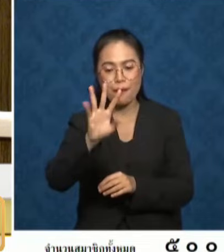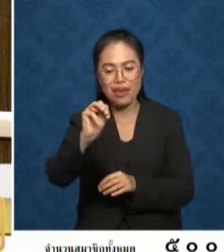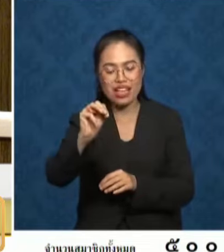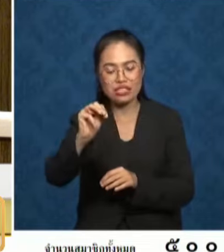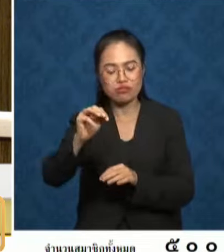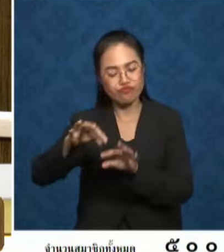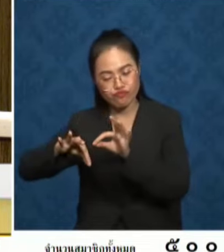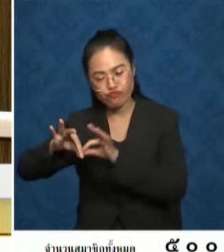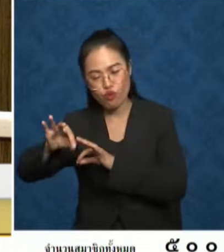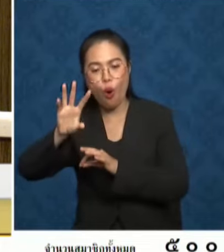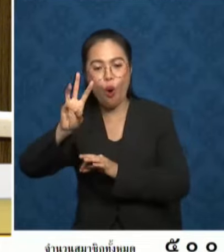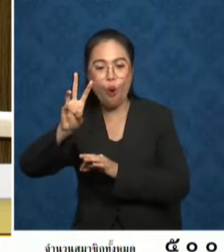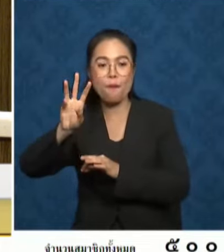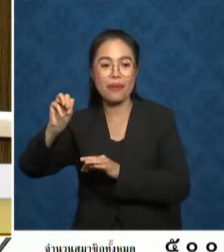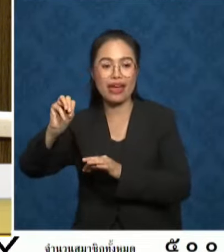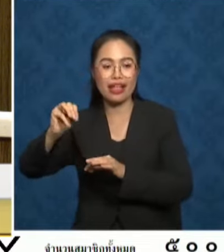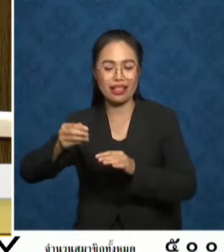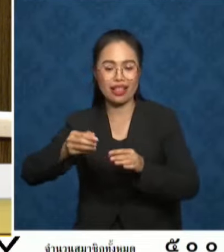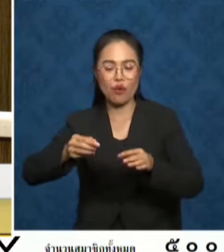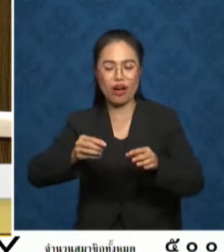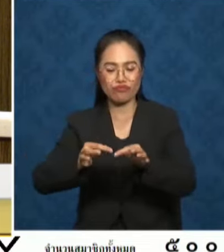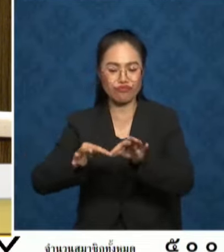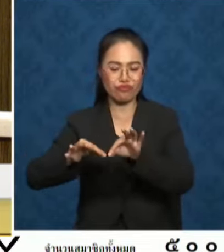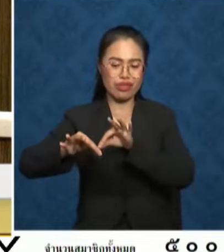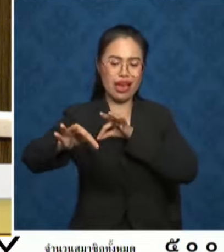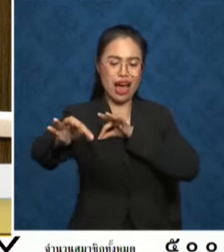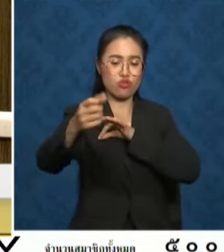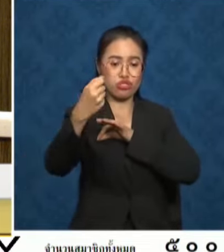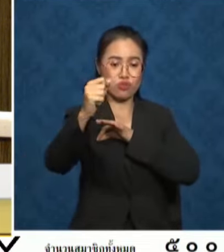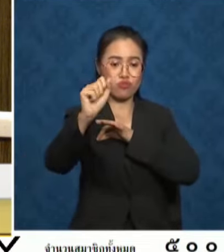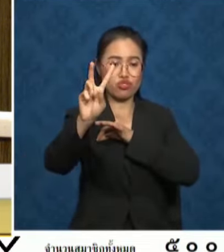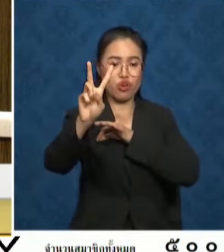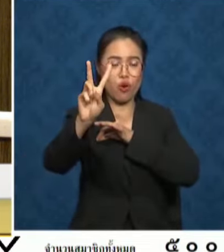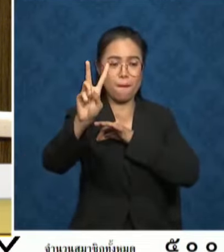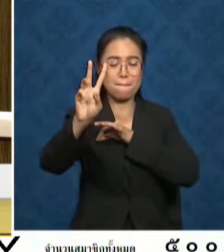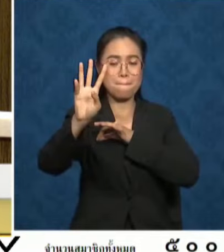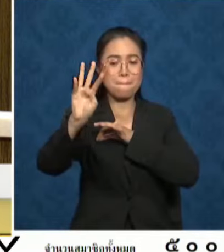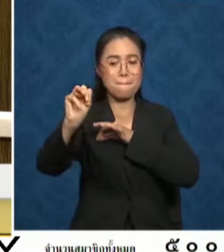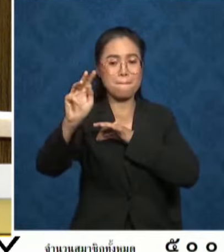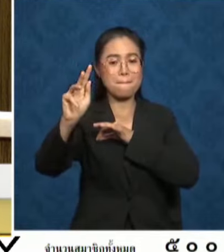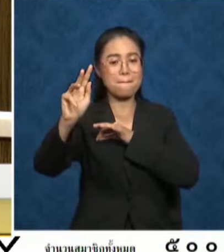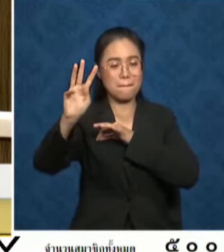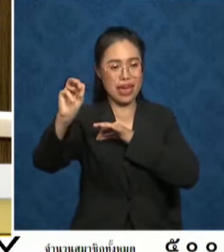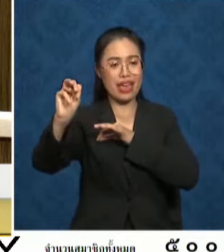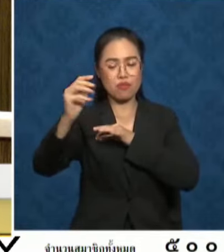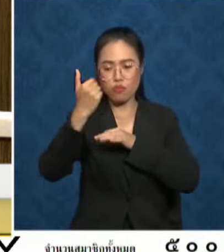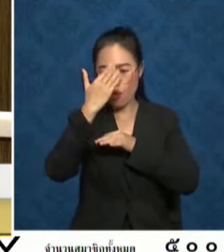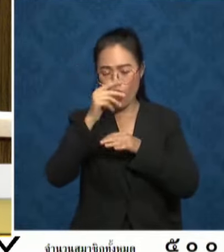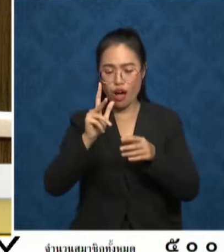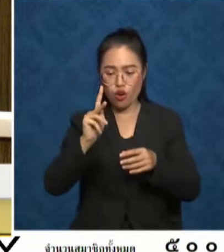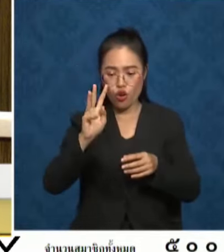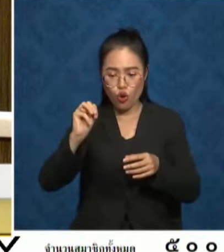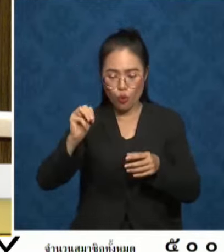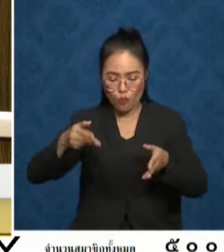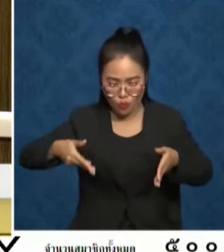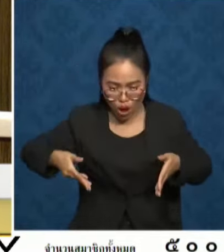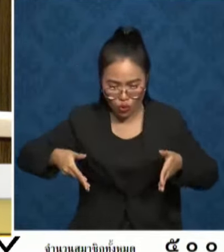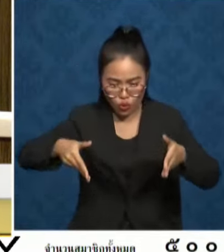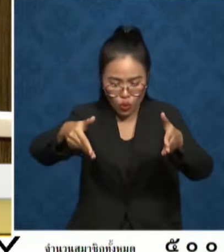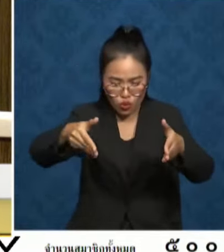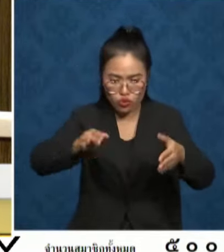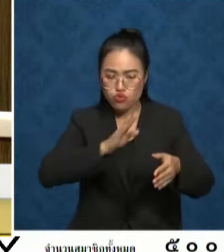ขนาดกระบะบรรทุกเเนี่ยยาว 12เมตทำไมต้องยาวเพราะกรมทางหลไปสร้างเงื่อนไขน้อยว่าถ้าคิง